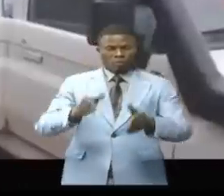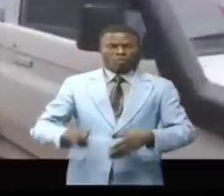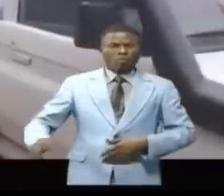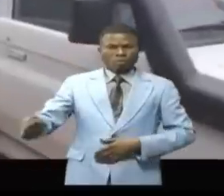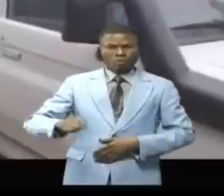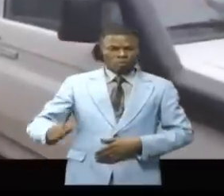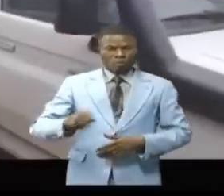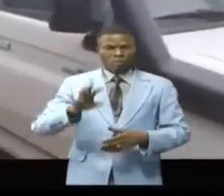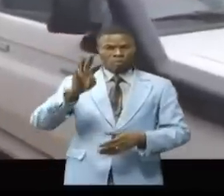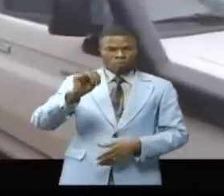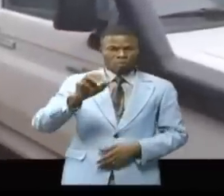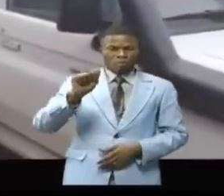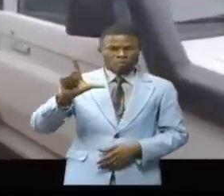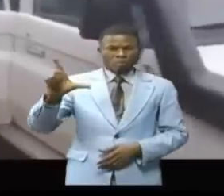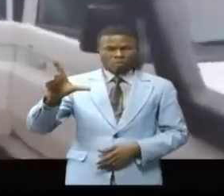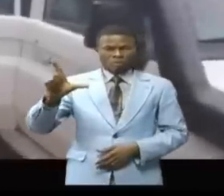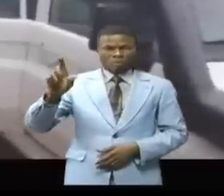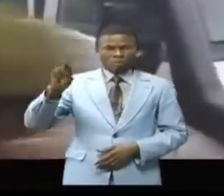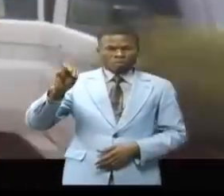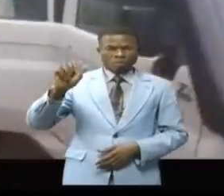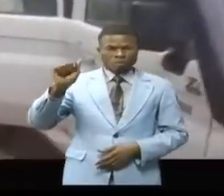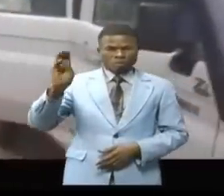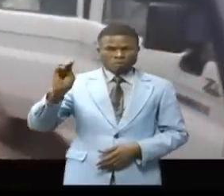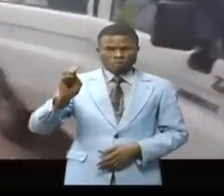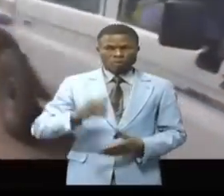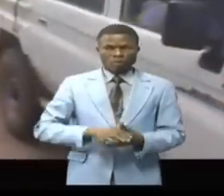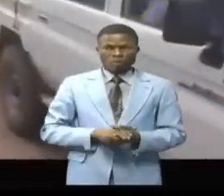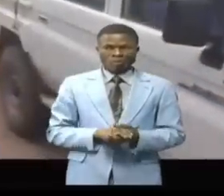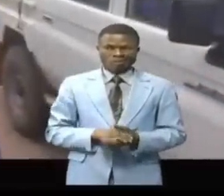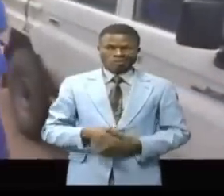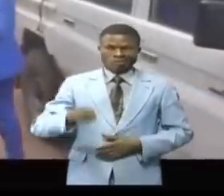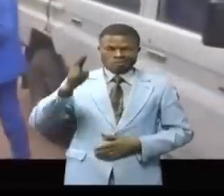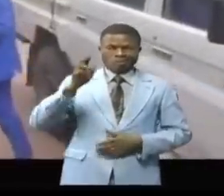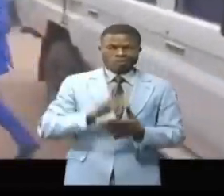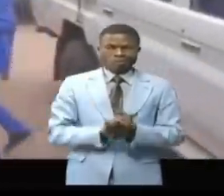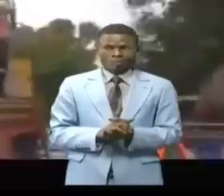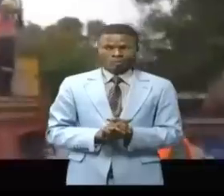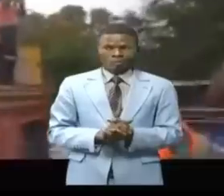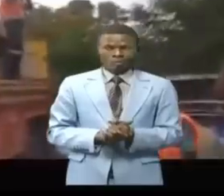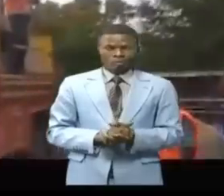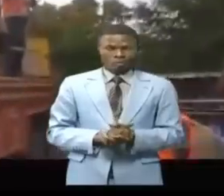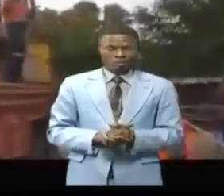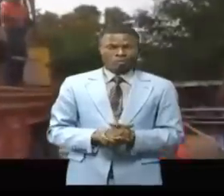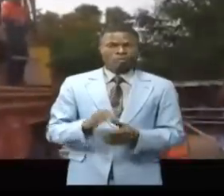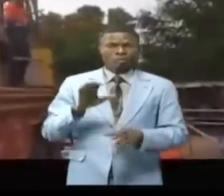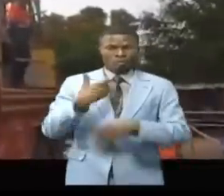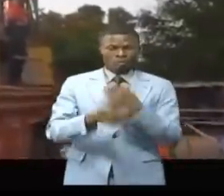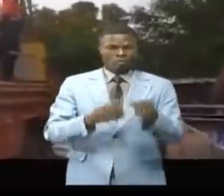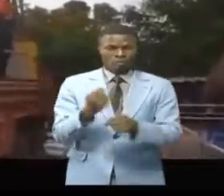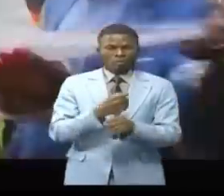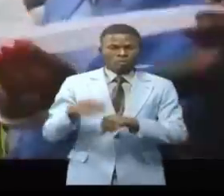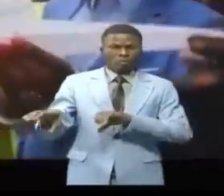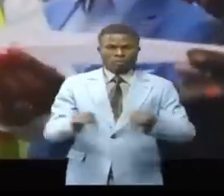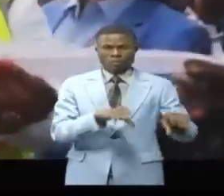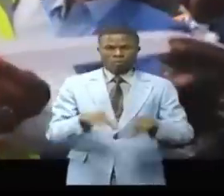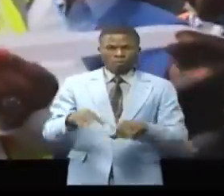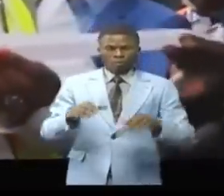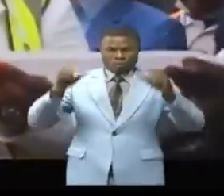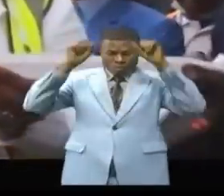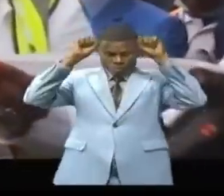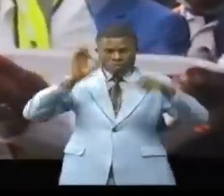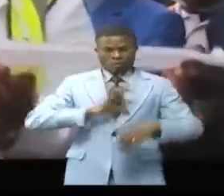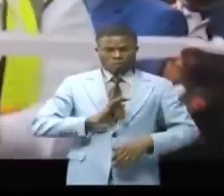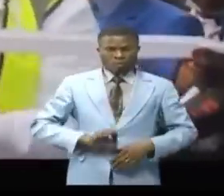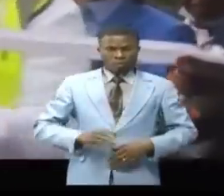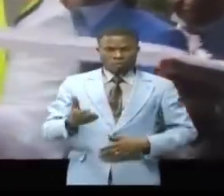de Malembankoulou, la gouverneure du Olomami, Yumba Kalenga Isabelle, est allée matérialiser les actions du chef de l'État,